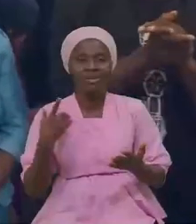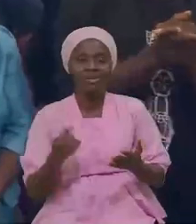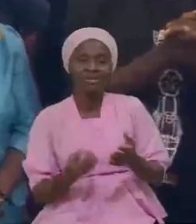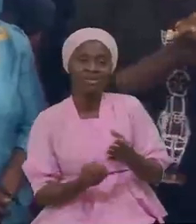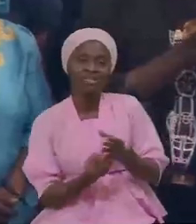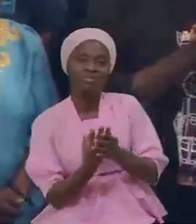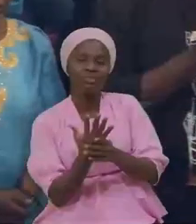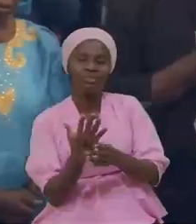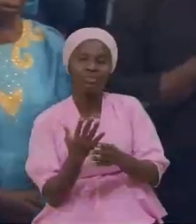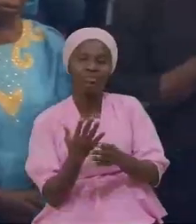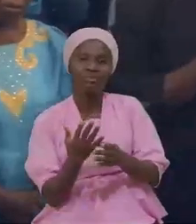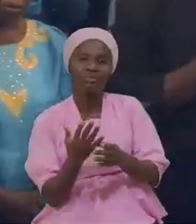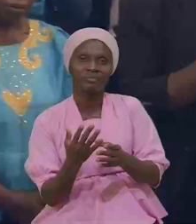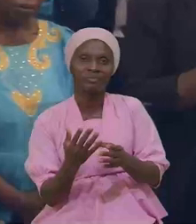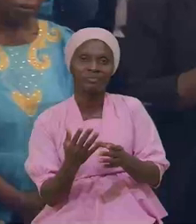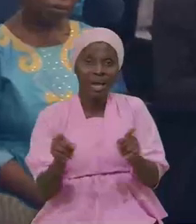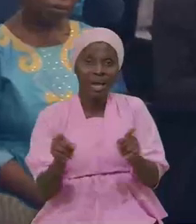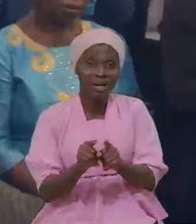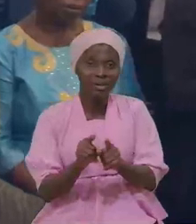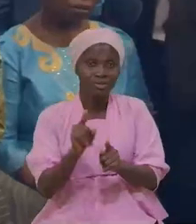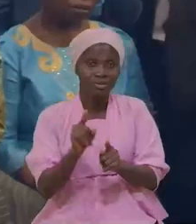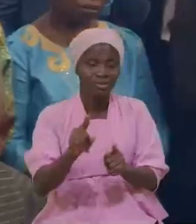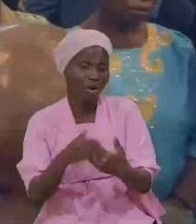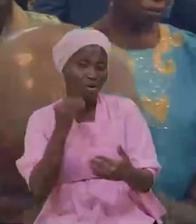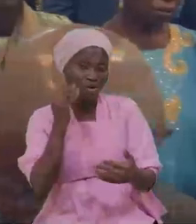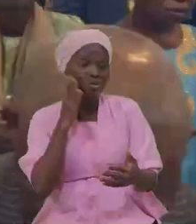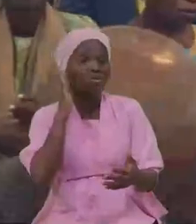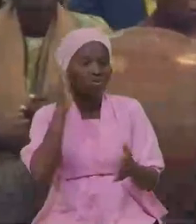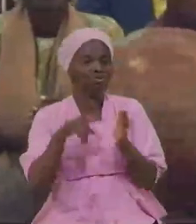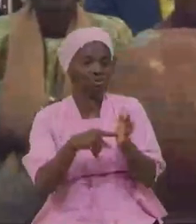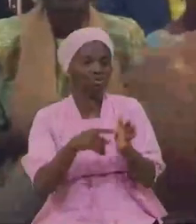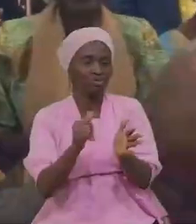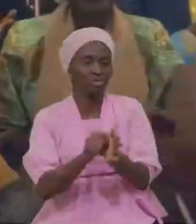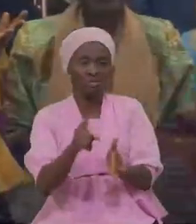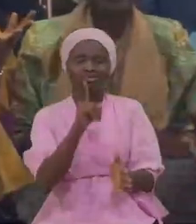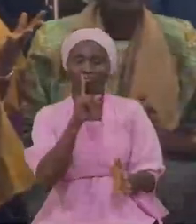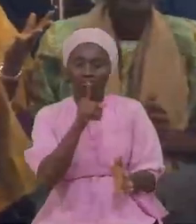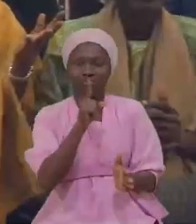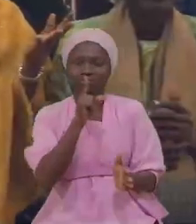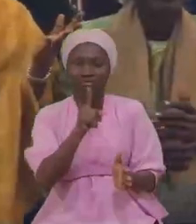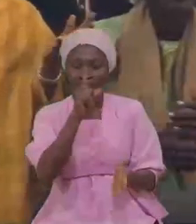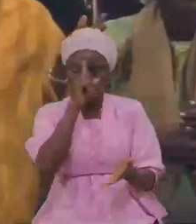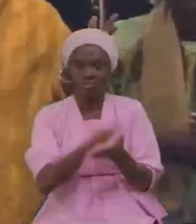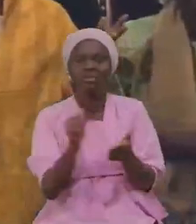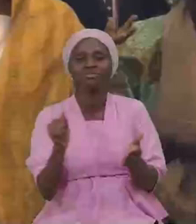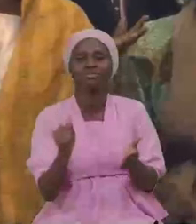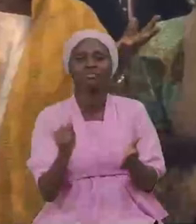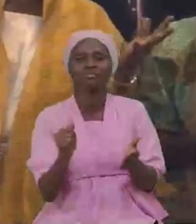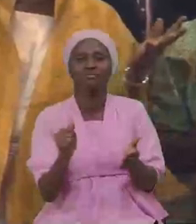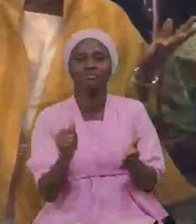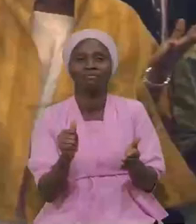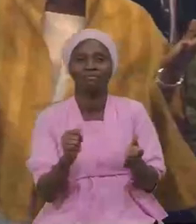va apporter l'essor sous vos pieds. Quand vous rentrez chez vous, cela va montrer que réellement vous croyez. Dieu